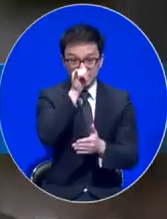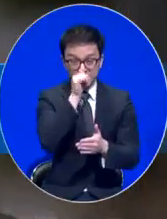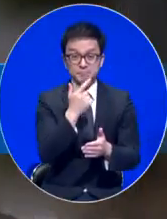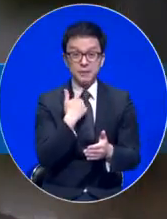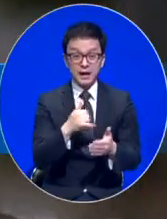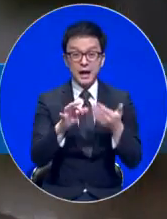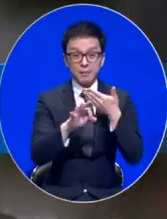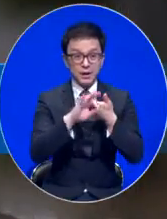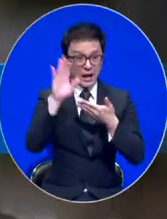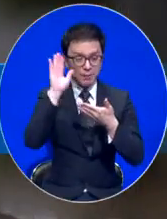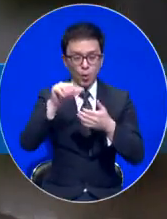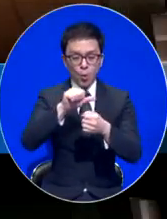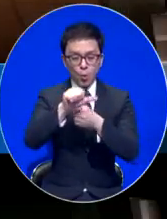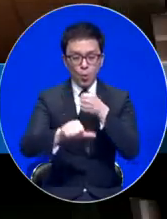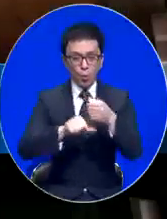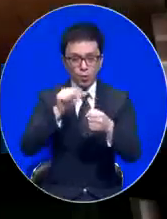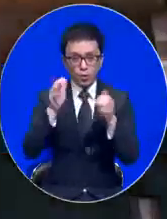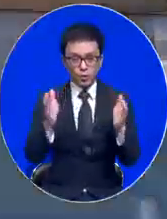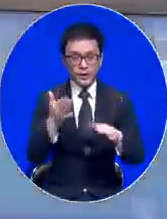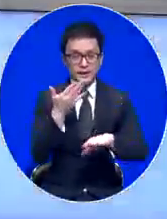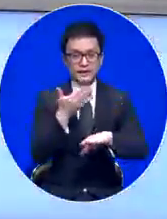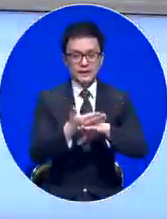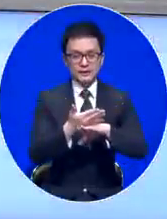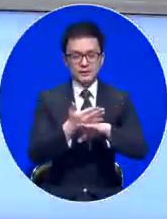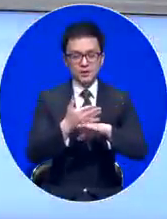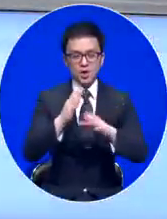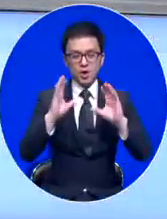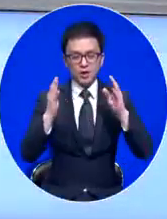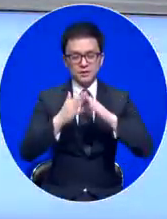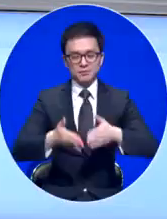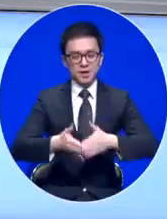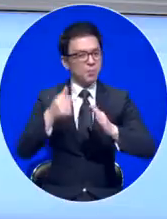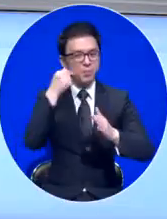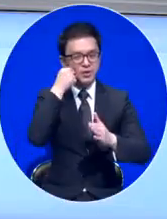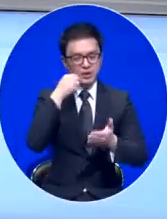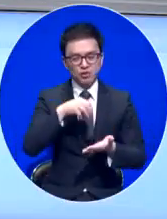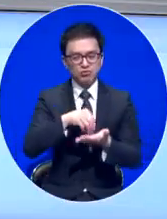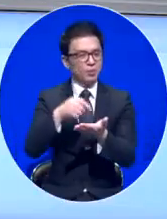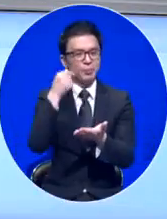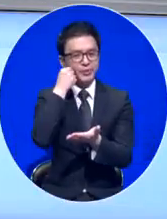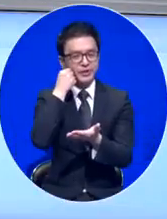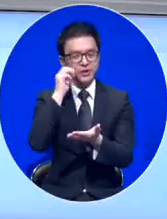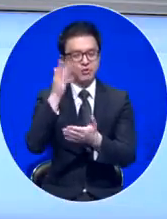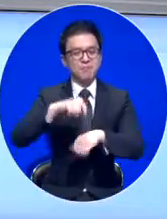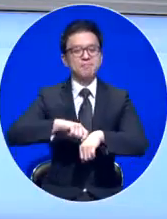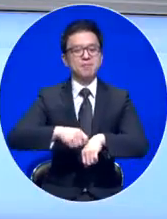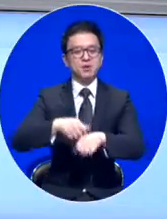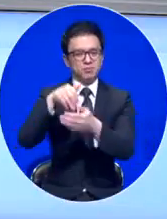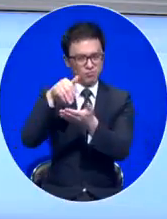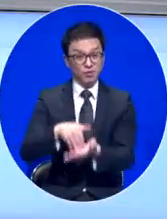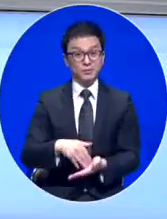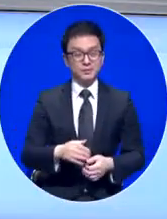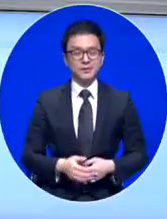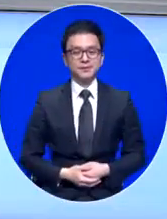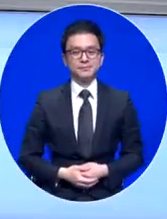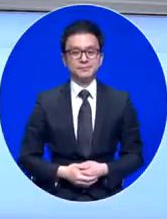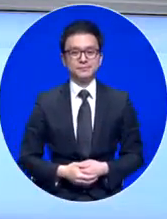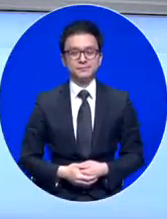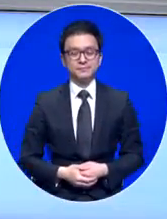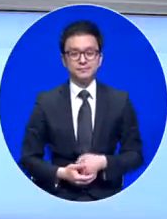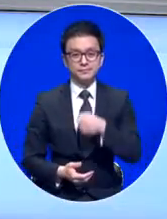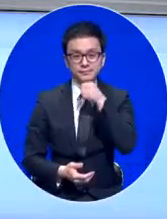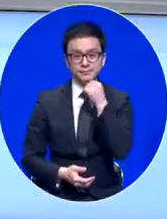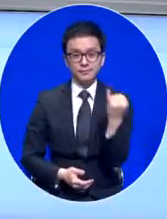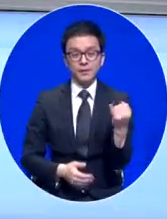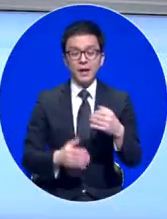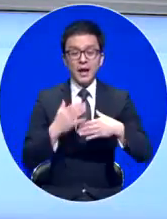수 없도록 제재를 강화합니다. 네, 안전사고가 재발하지 않도록 좀 강력한 대책을 이번에 마련한 것 같은데 또